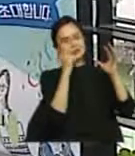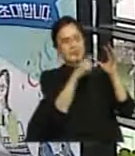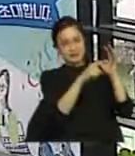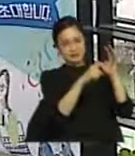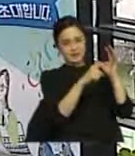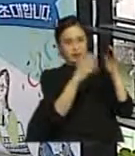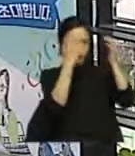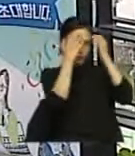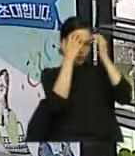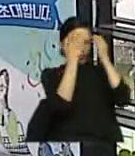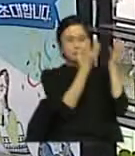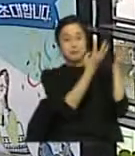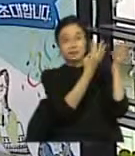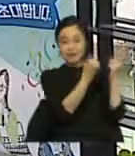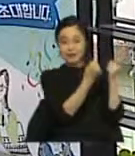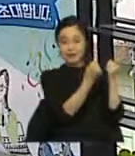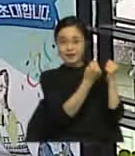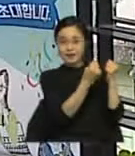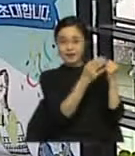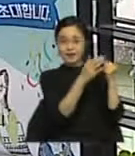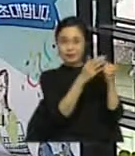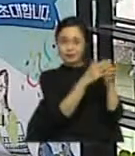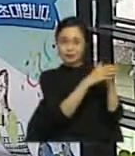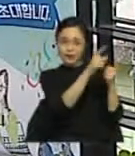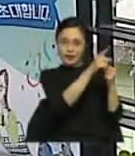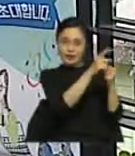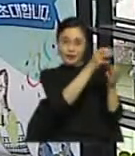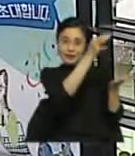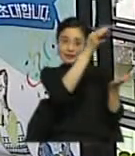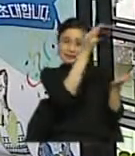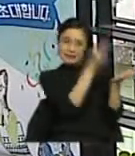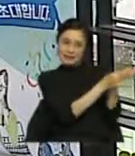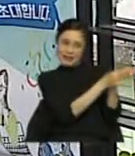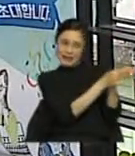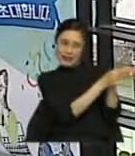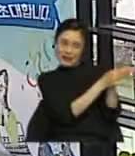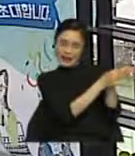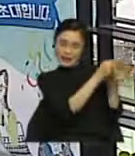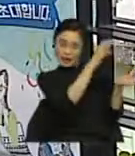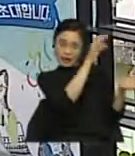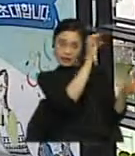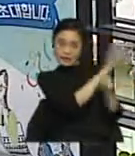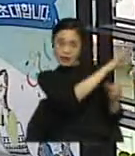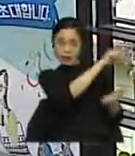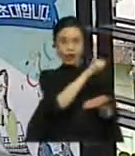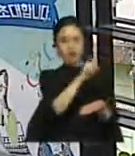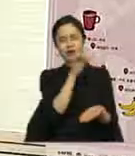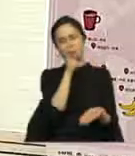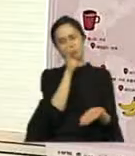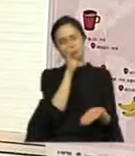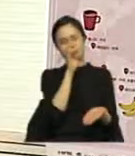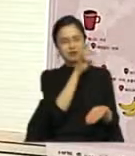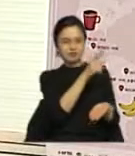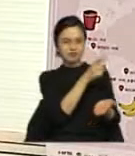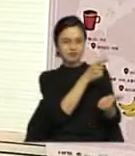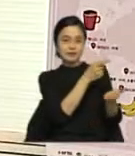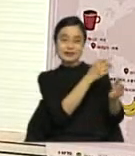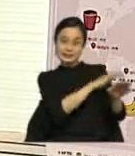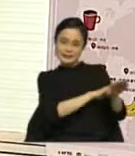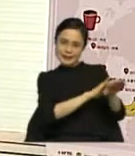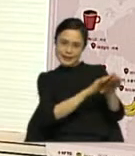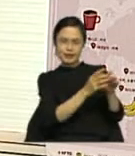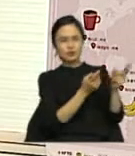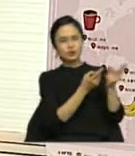많거든요. 그러다 보니까 그거에 대한 가격이 제대로 평가가 안 되거든요. 그리고 판로도 마땅치 않고. 한편